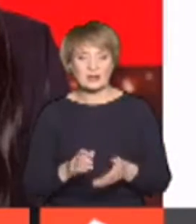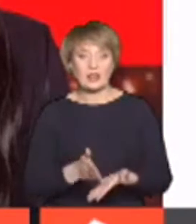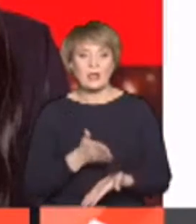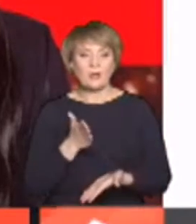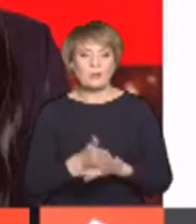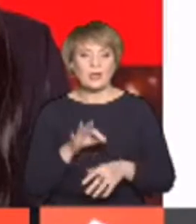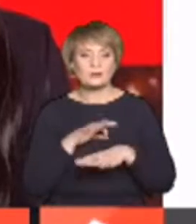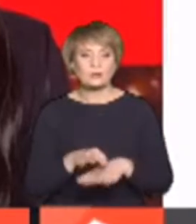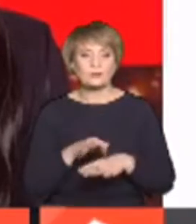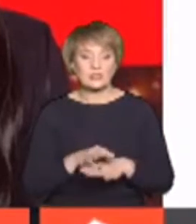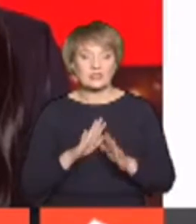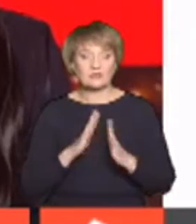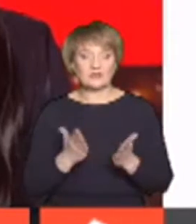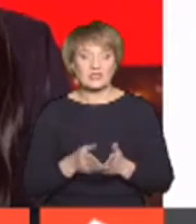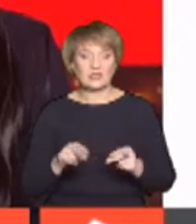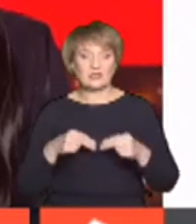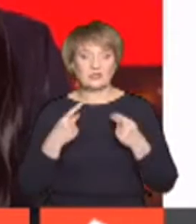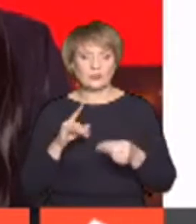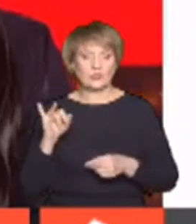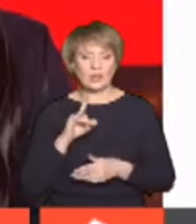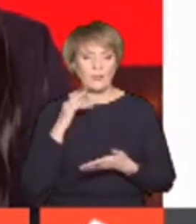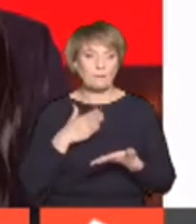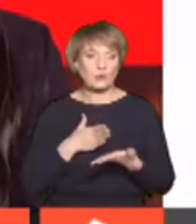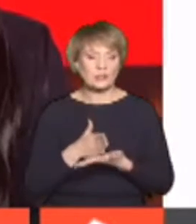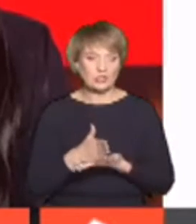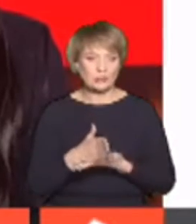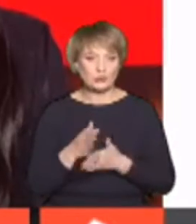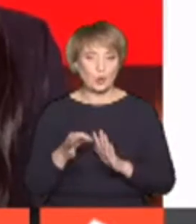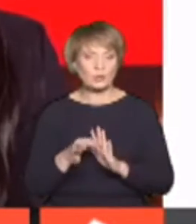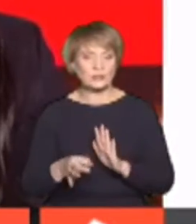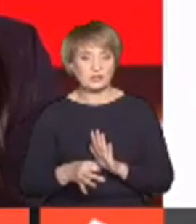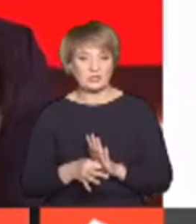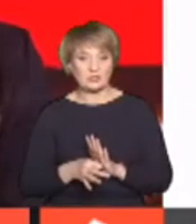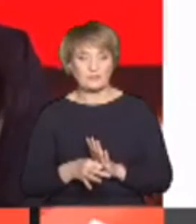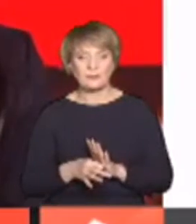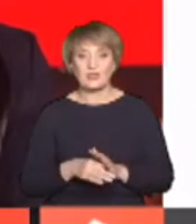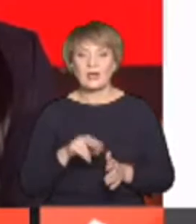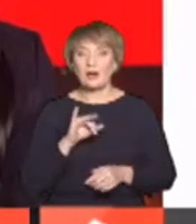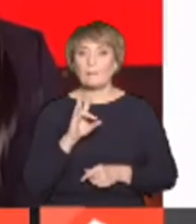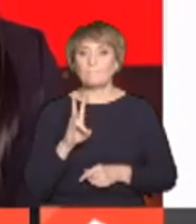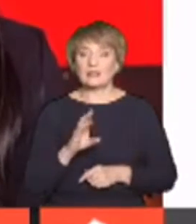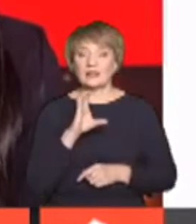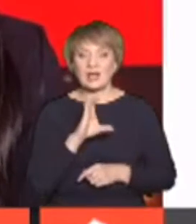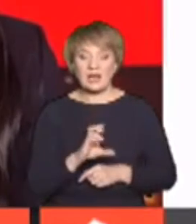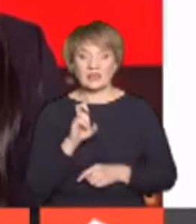проводити, взагалі дати і політичну оцінку, і фахову пане Мирославе, оцінку.